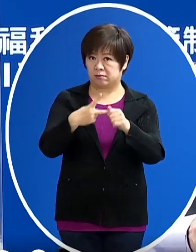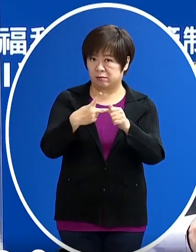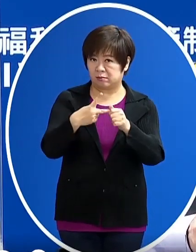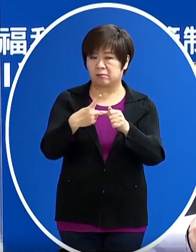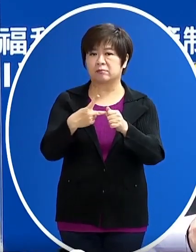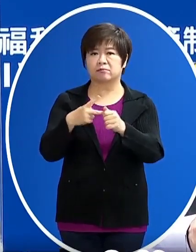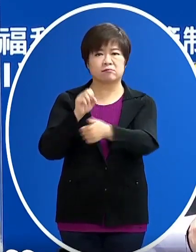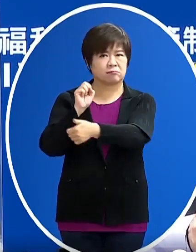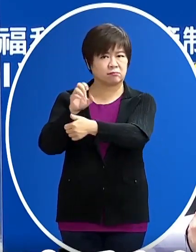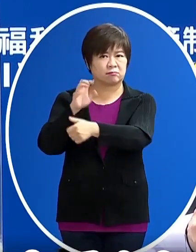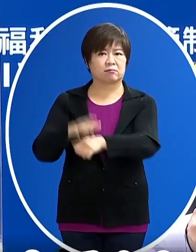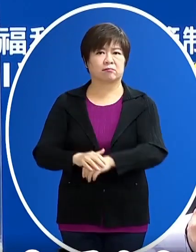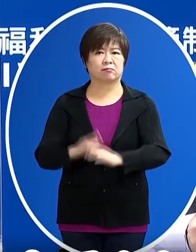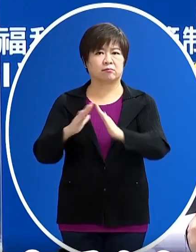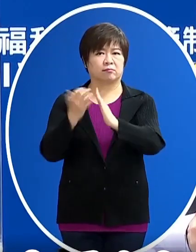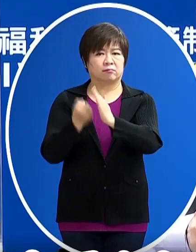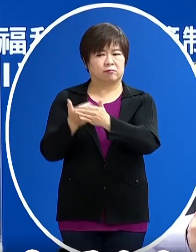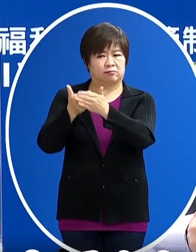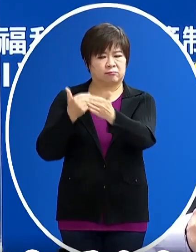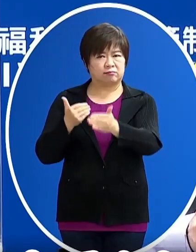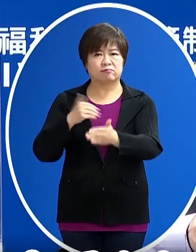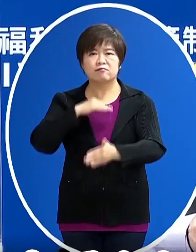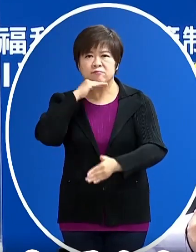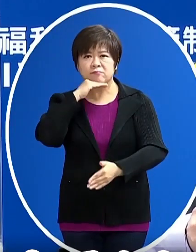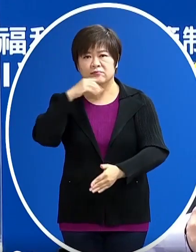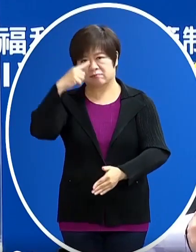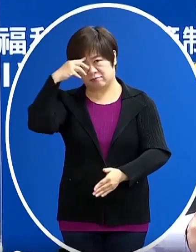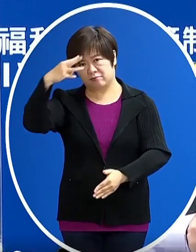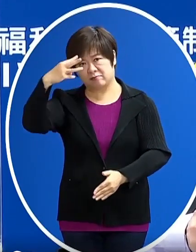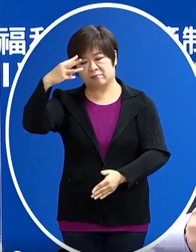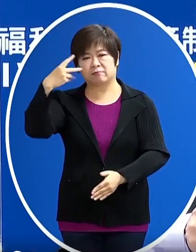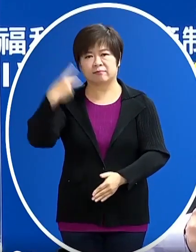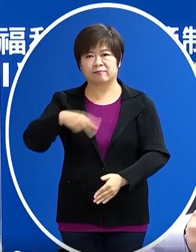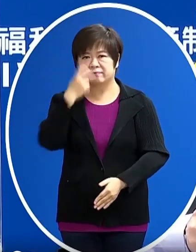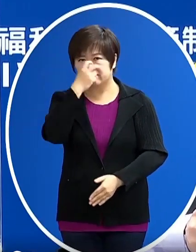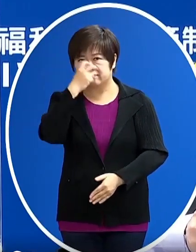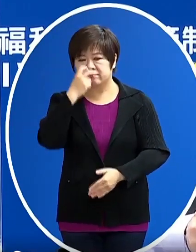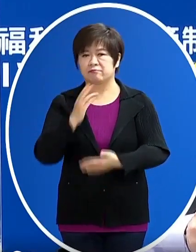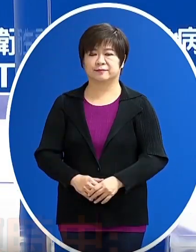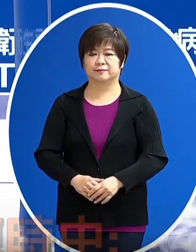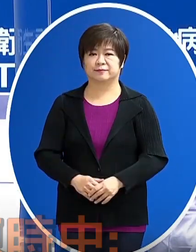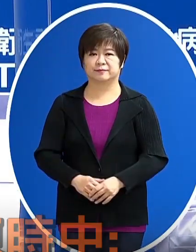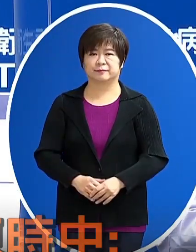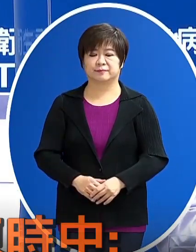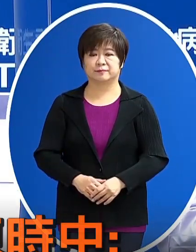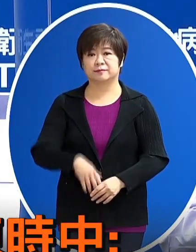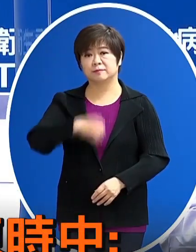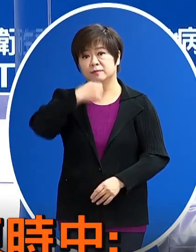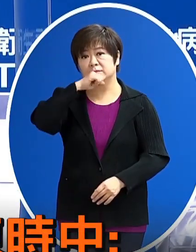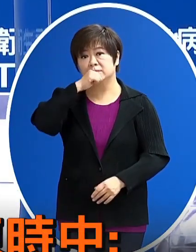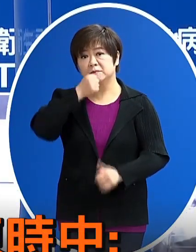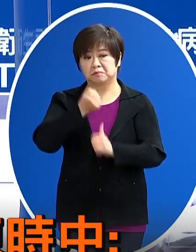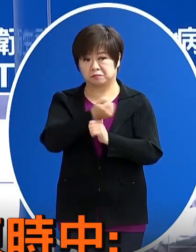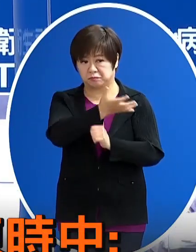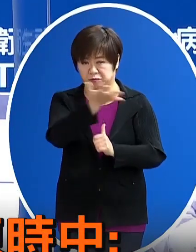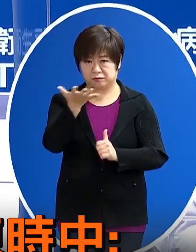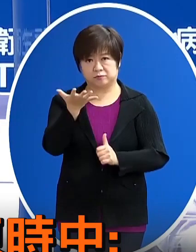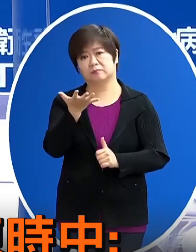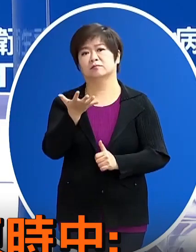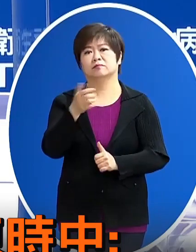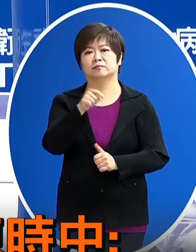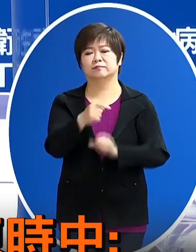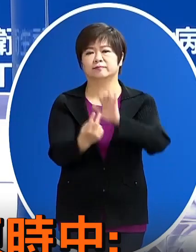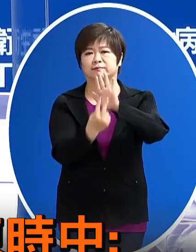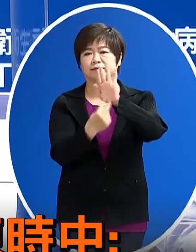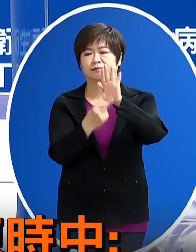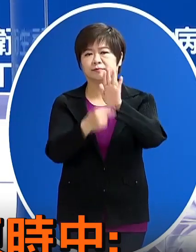可能就建议他先居家隔离3天，再裁剪，然后再来做判断。本土案例哈，在